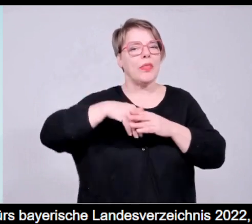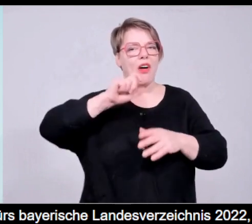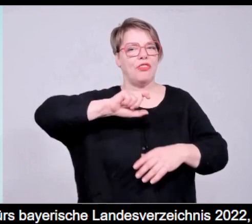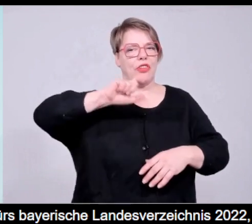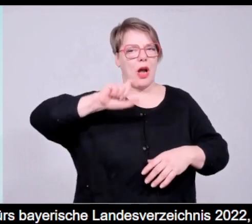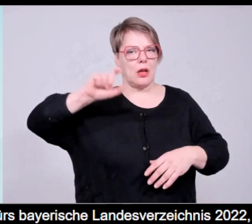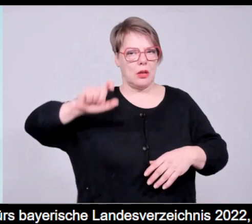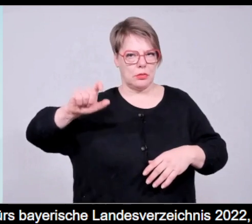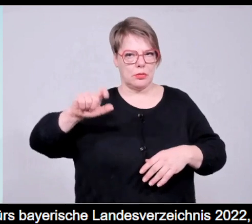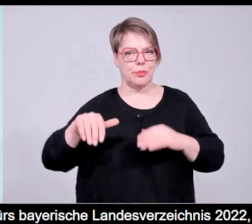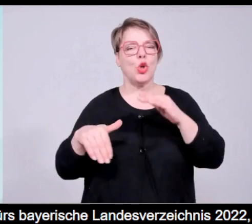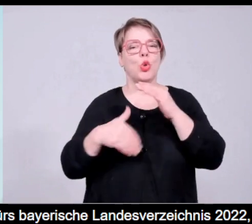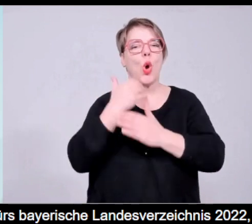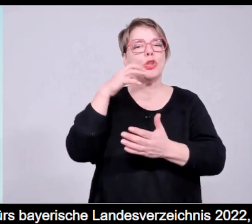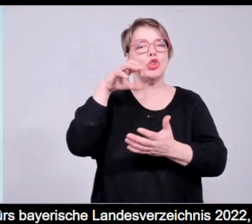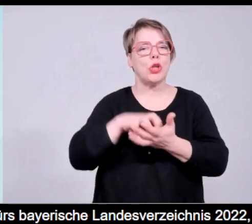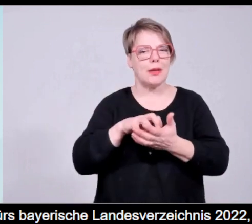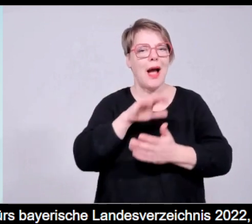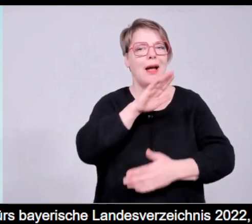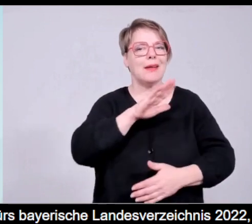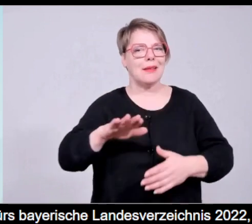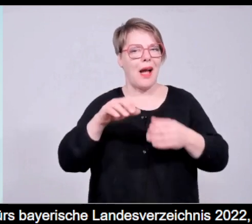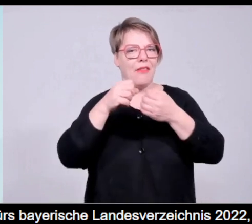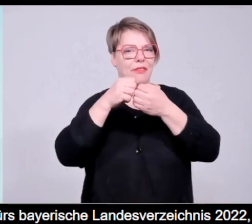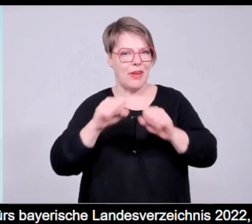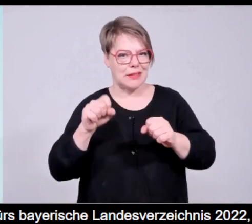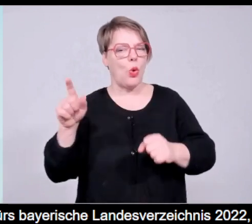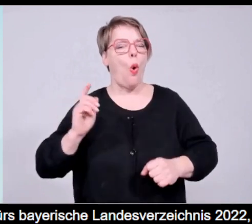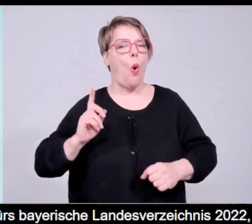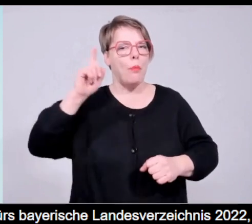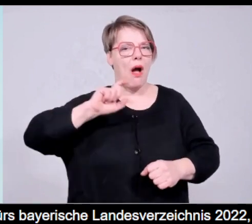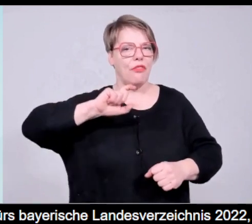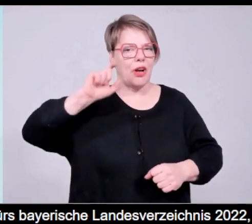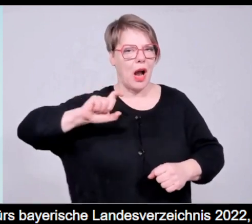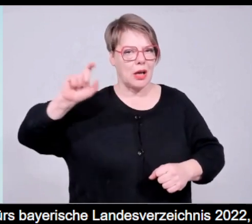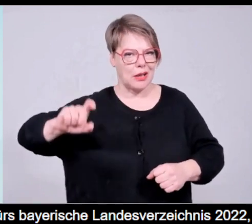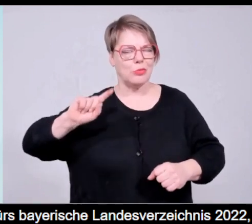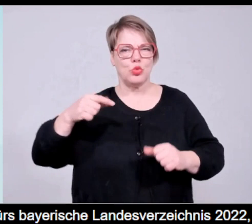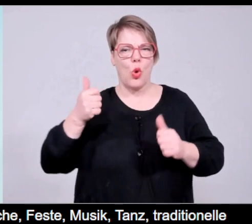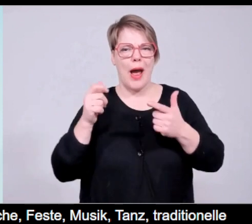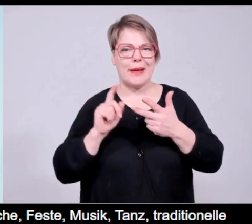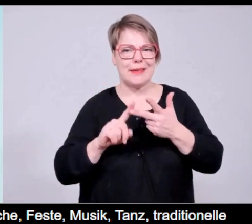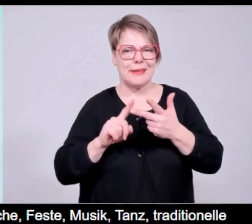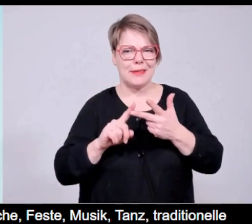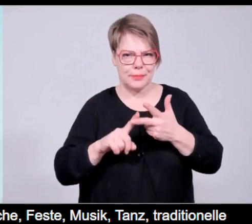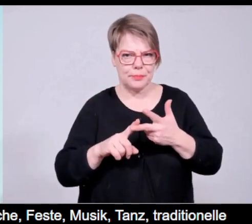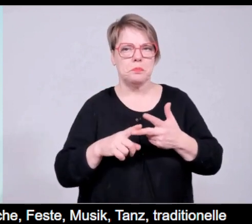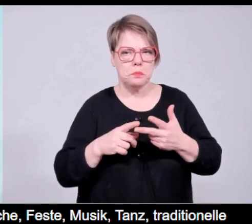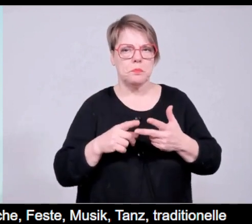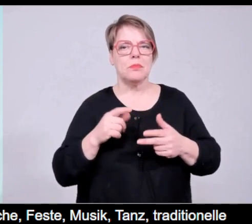Neuaufnahmen umfasst das Bayerische Landesverzeichnis Nummer 69 Einträge. Soweit von meiner Seite.